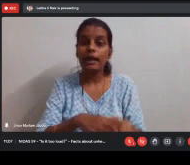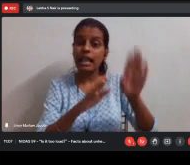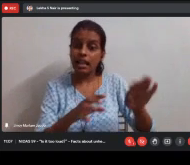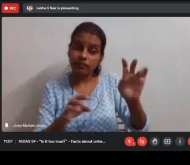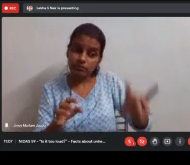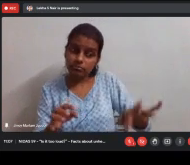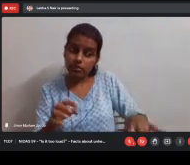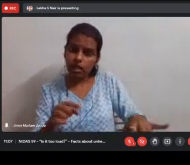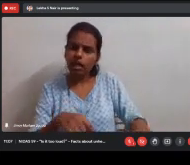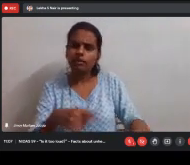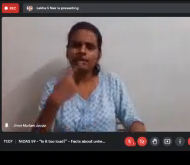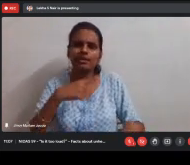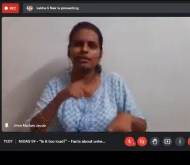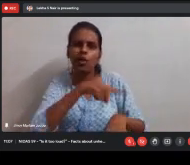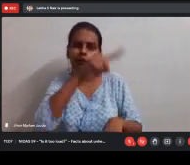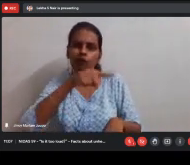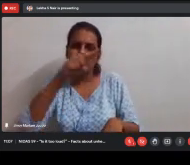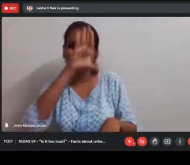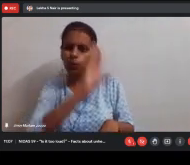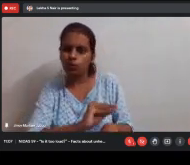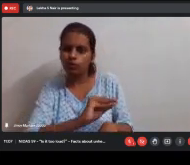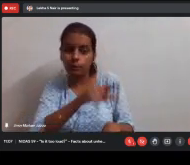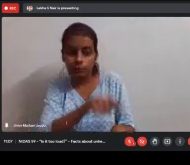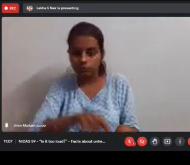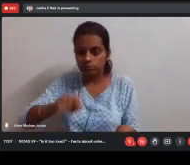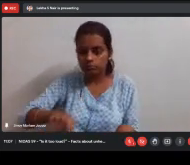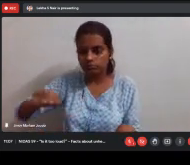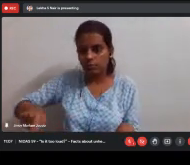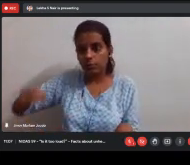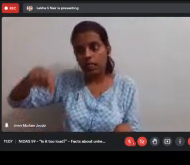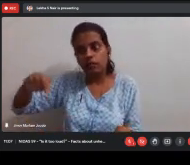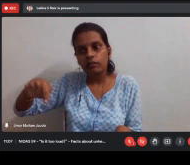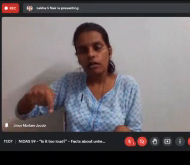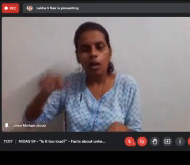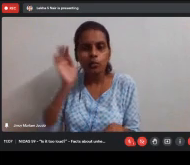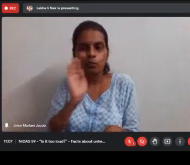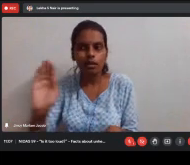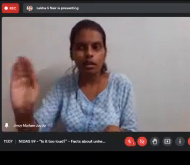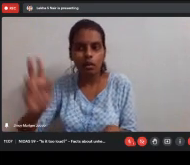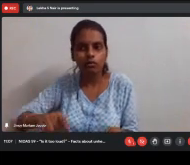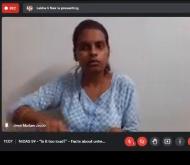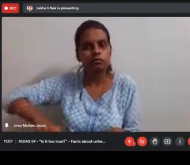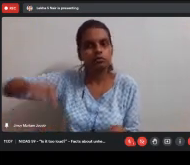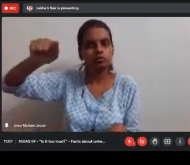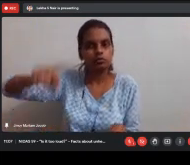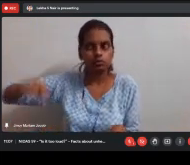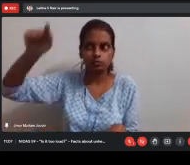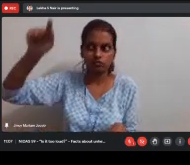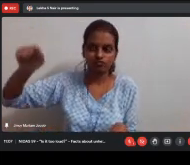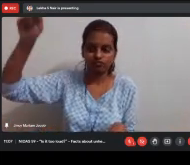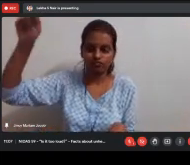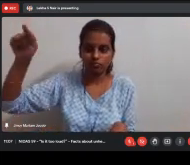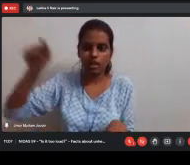ശബ്ദത്തിന്റെ ക്വാളിറ്റിക്ക് വ്യത്യാസം വരുന്നുണ്ട്. അത് ആ വ്യത്യാസം വരുന്നതിന്റെ പേരാണ് ഫ്രീക്വൻസി. അപ്പൊ നമുക്ക് ഏറ്റവും ലെഫ്റ്റ് എൻഡ് ഇടത്തെ